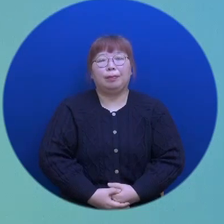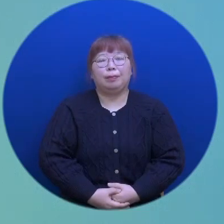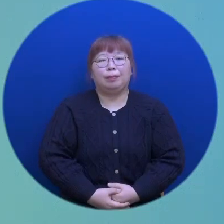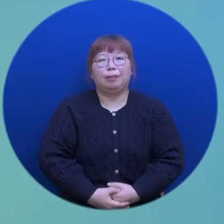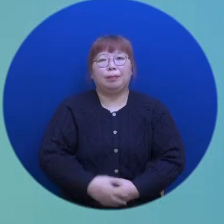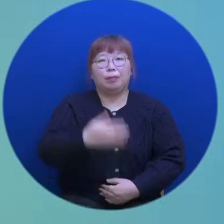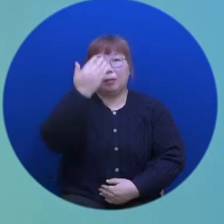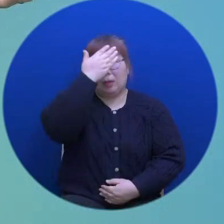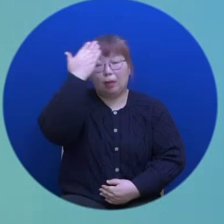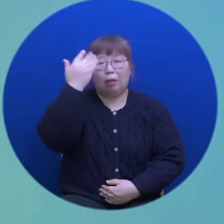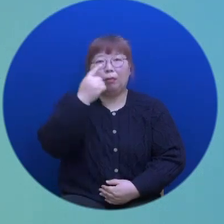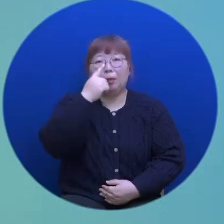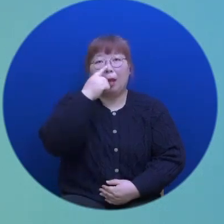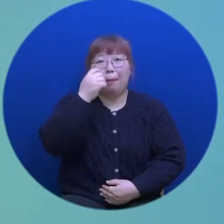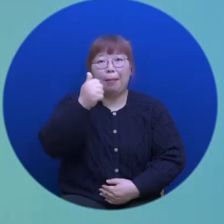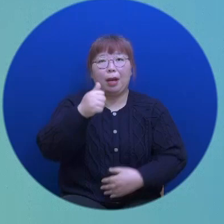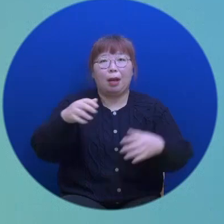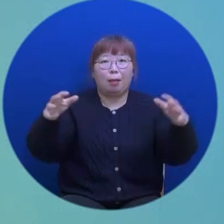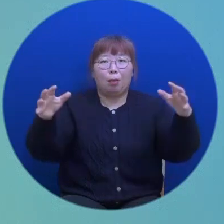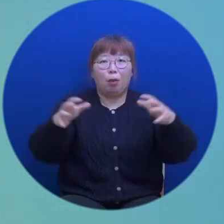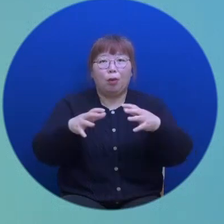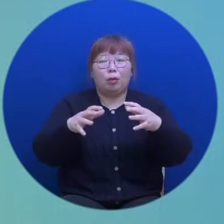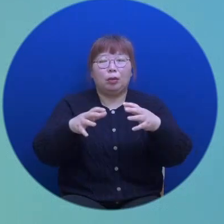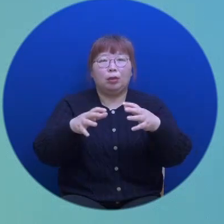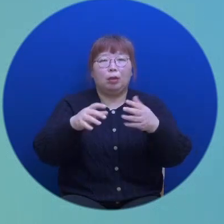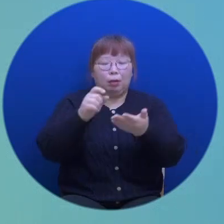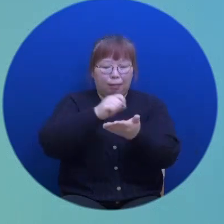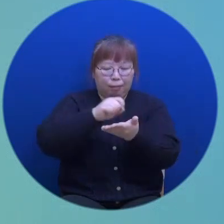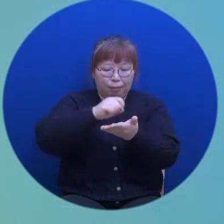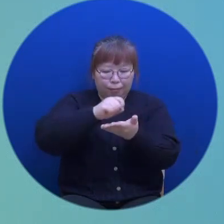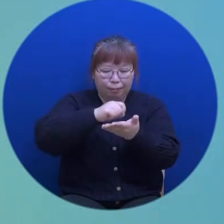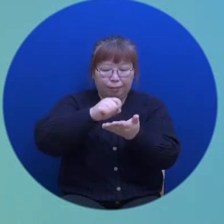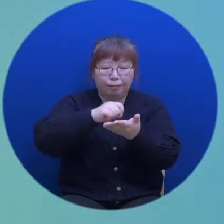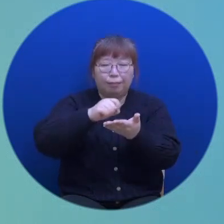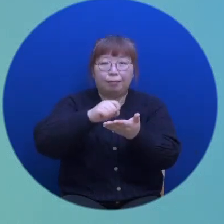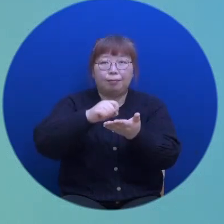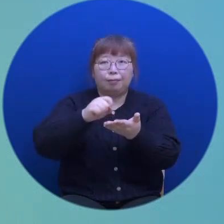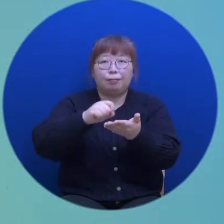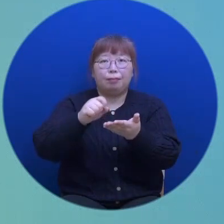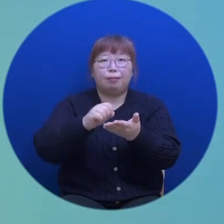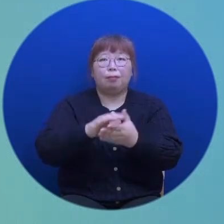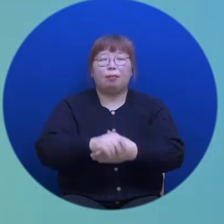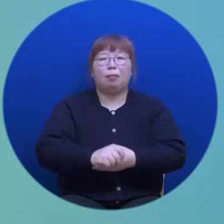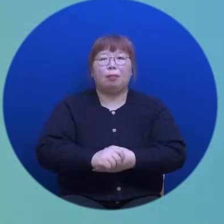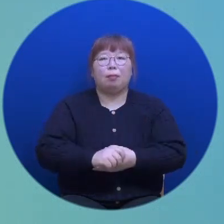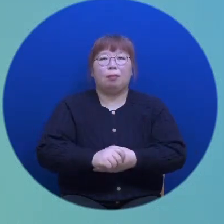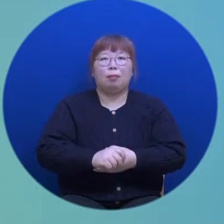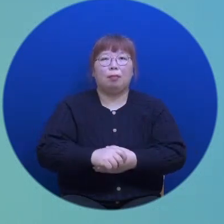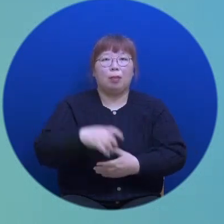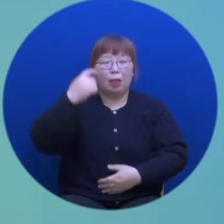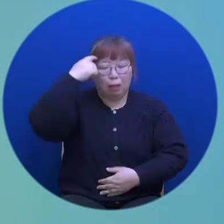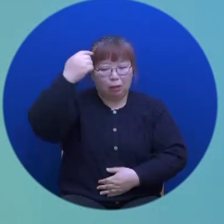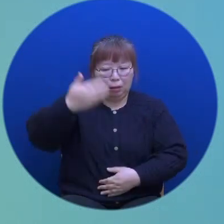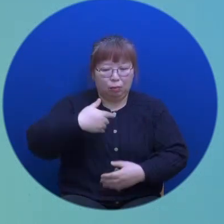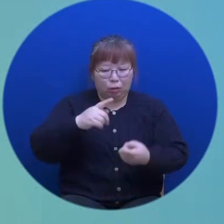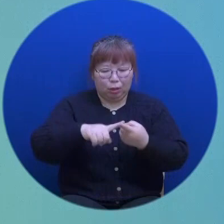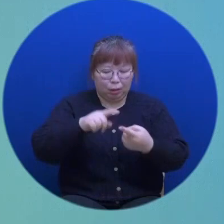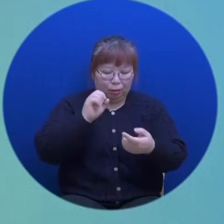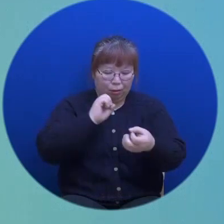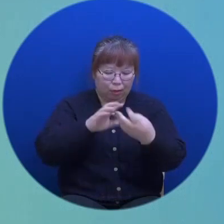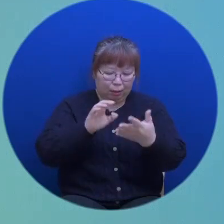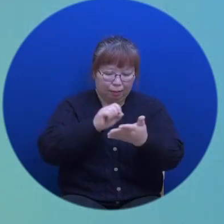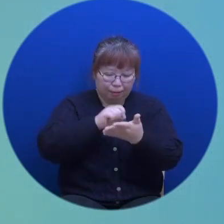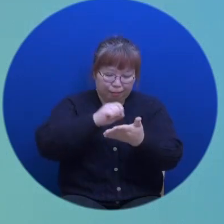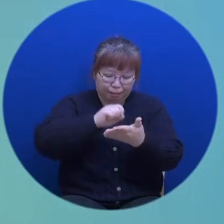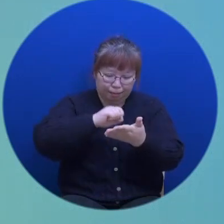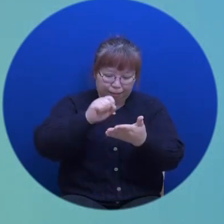아빠들이 모여듭니다. 그리고 설문지를 받아들었어요. 그리고 설문지에 답을 합니다.